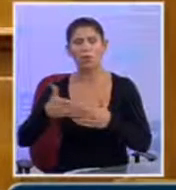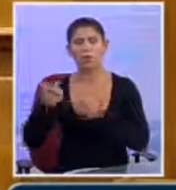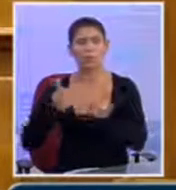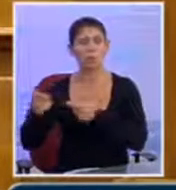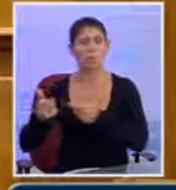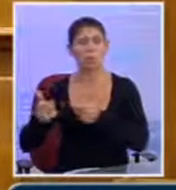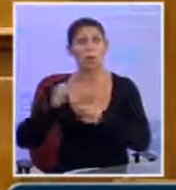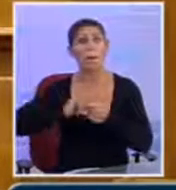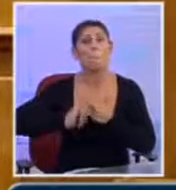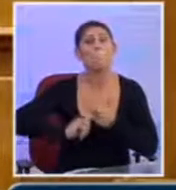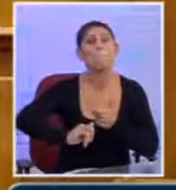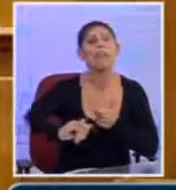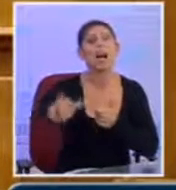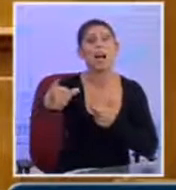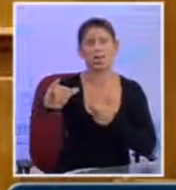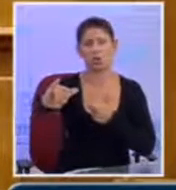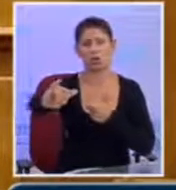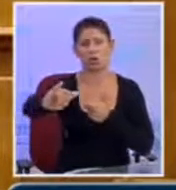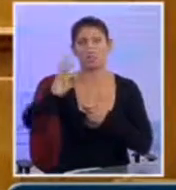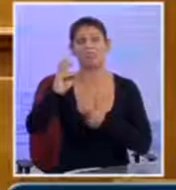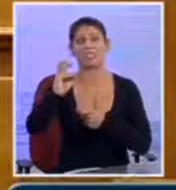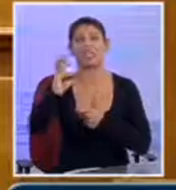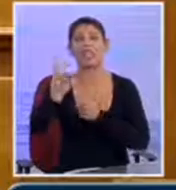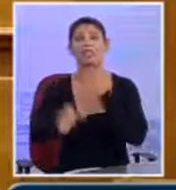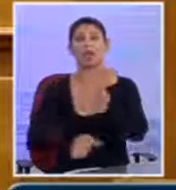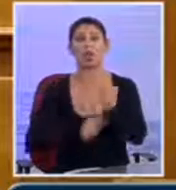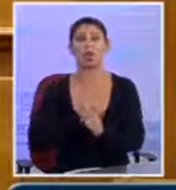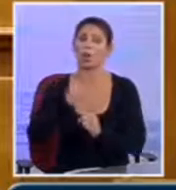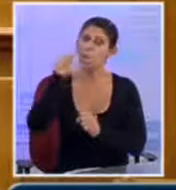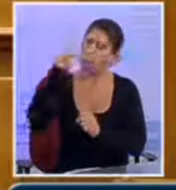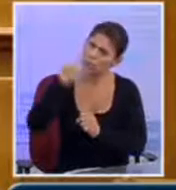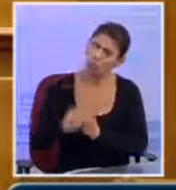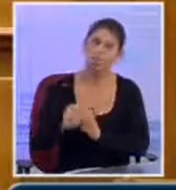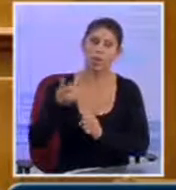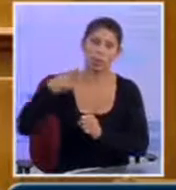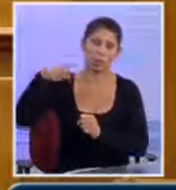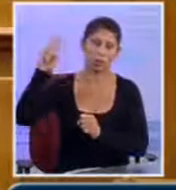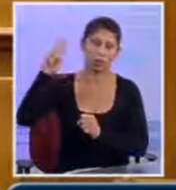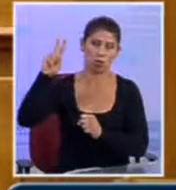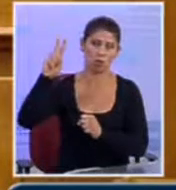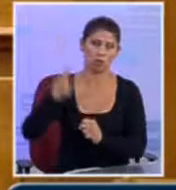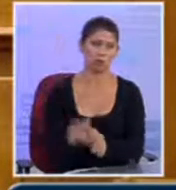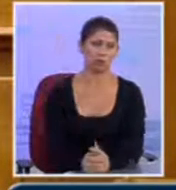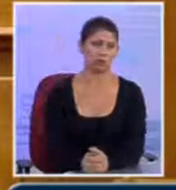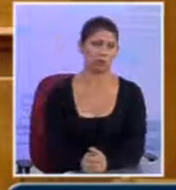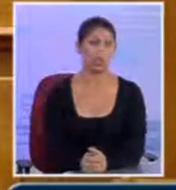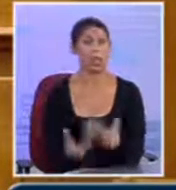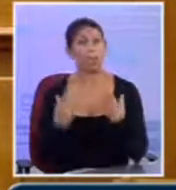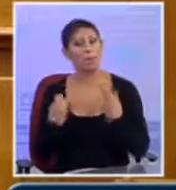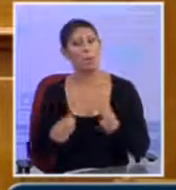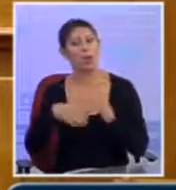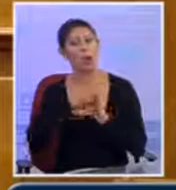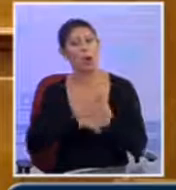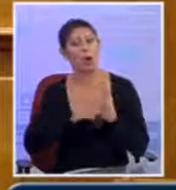μετατράπηκαν σε μακροχρόνιο, 30ετίας, με χαμηλότερα επιτόκια και με πολύ καλύτερους